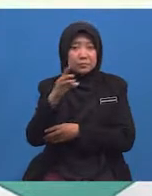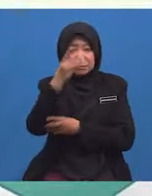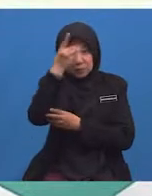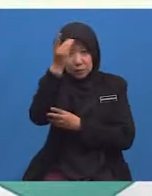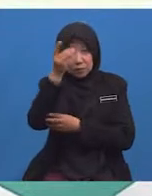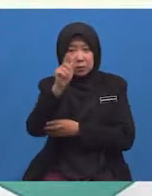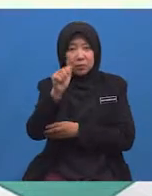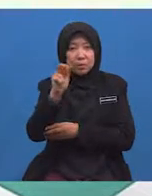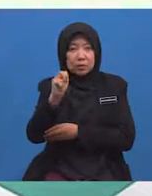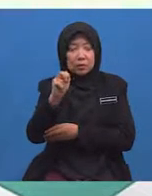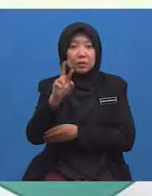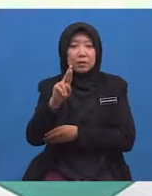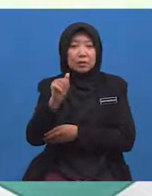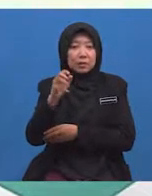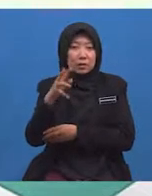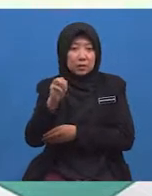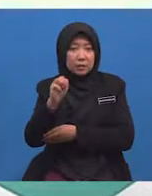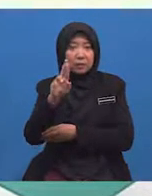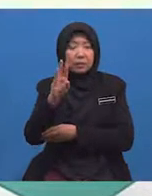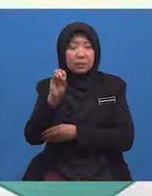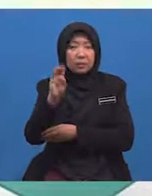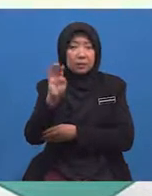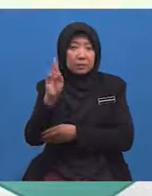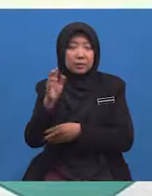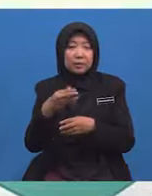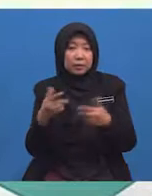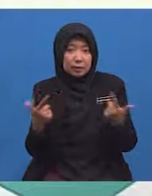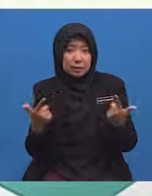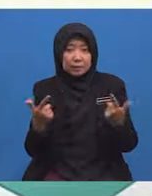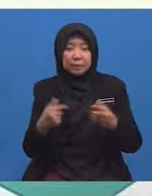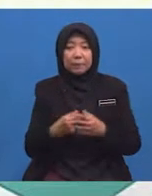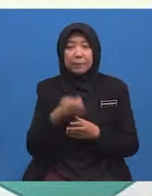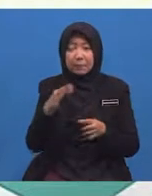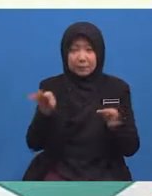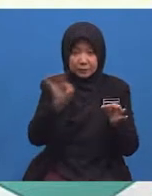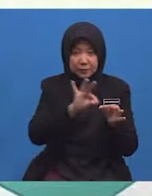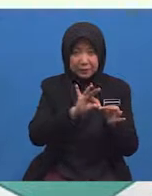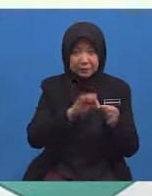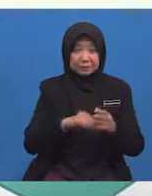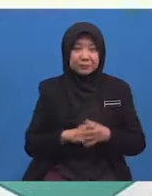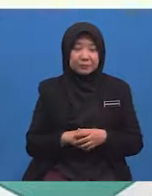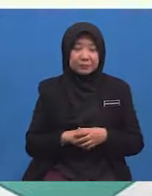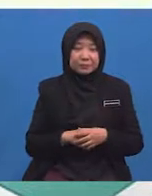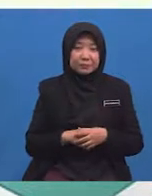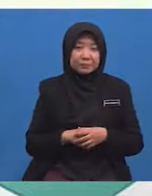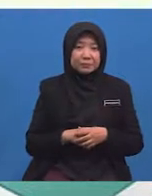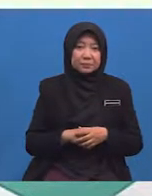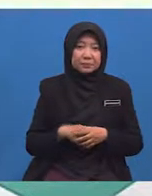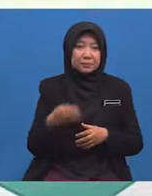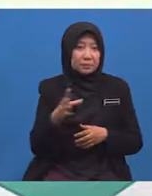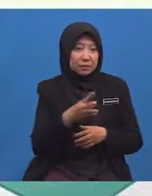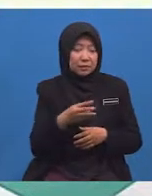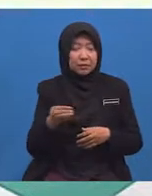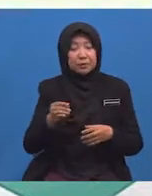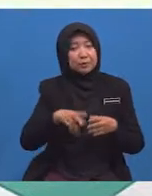Tan, Rahim, Robert dan beberapa watak lain yang sesuai. Dan yang paling